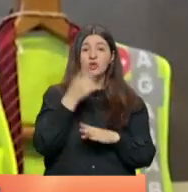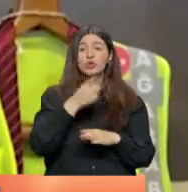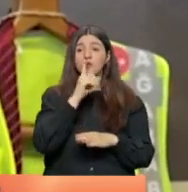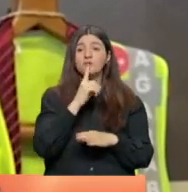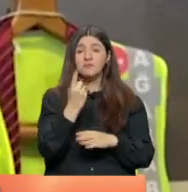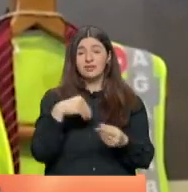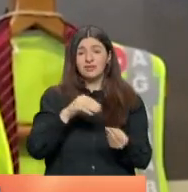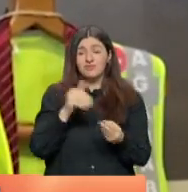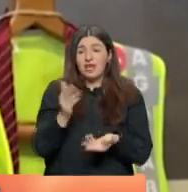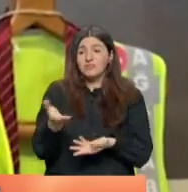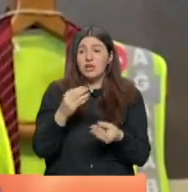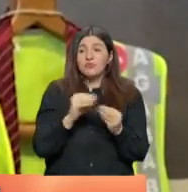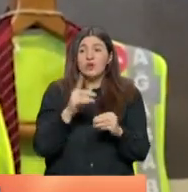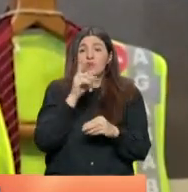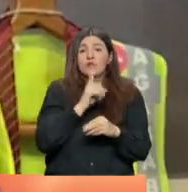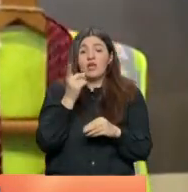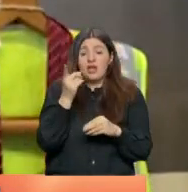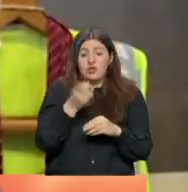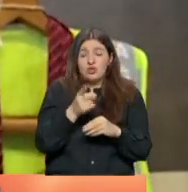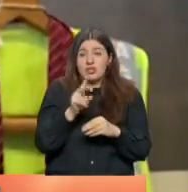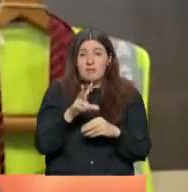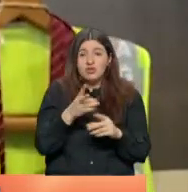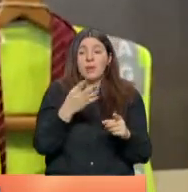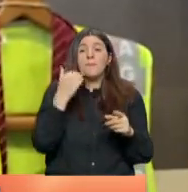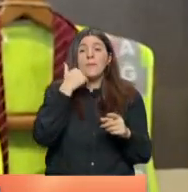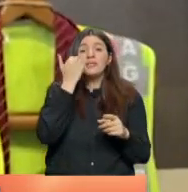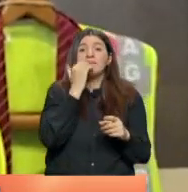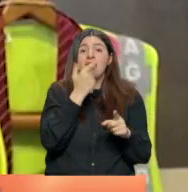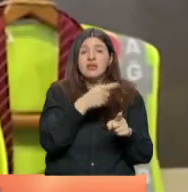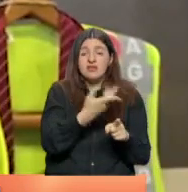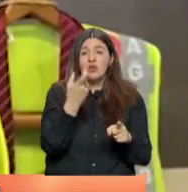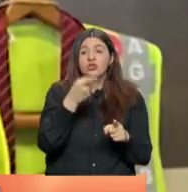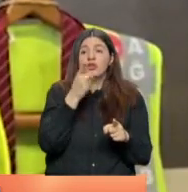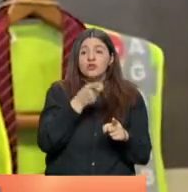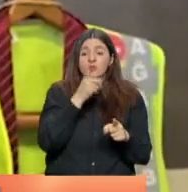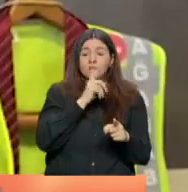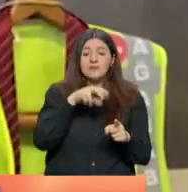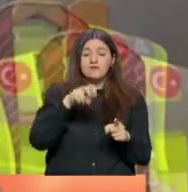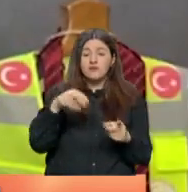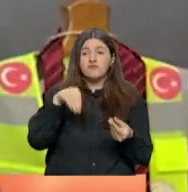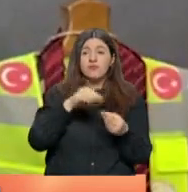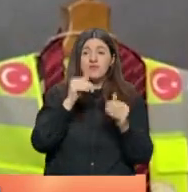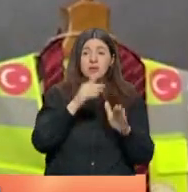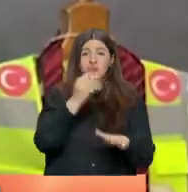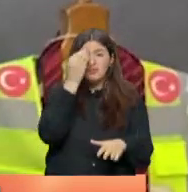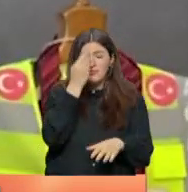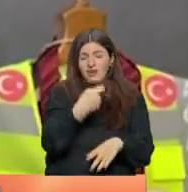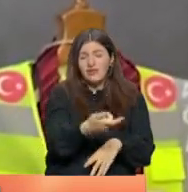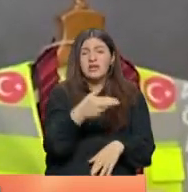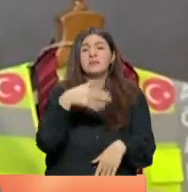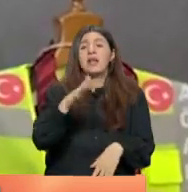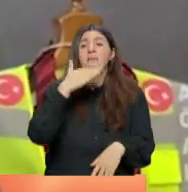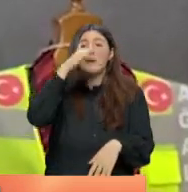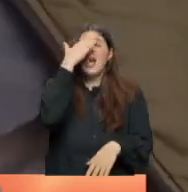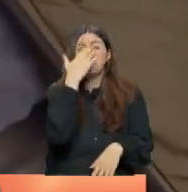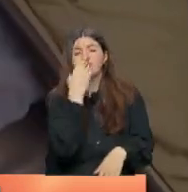%101 zam gelmiş. Yumurtaya %125, beyaz peynire %188 zam gelmiş. Sadaka bile değil, bayram